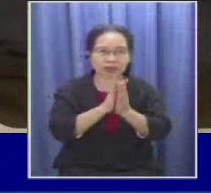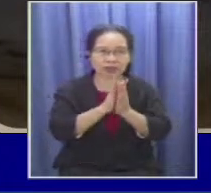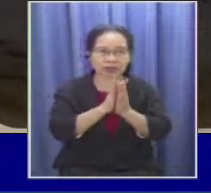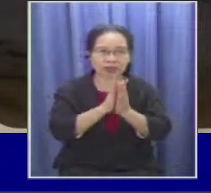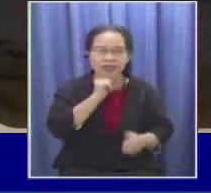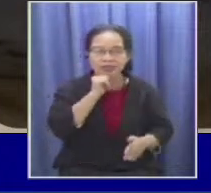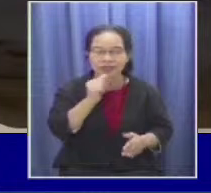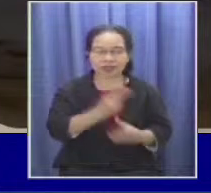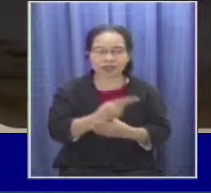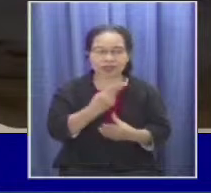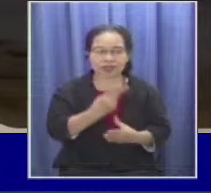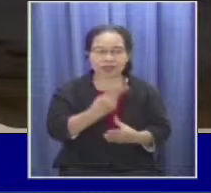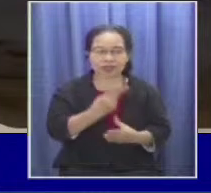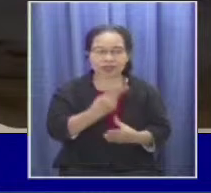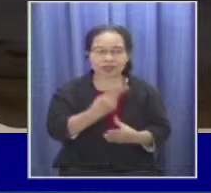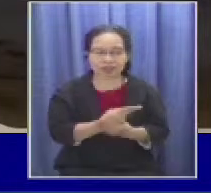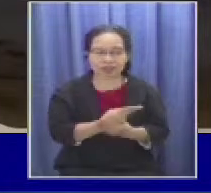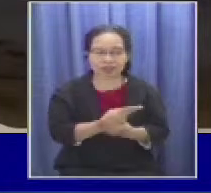nsi